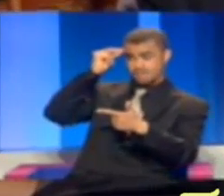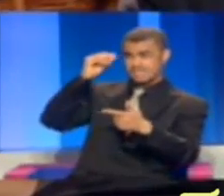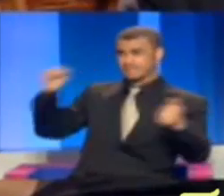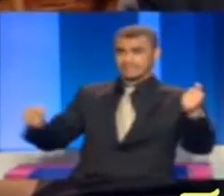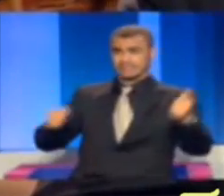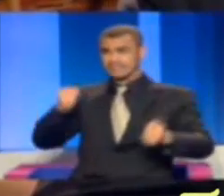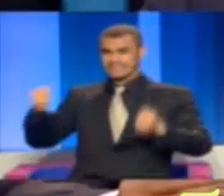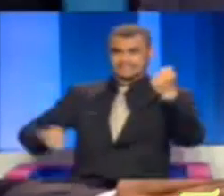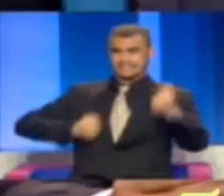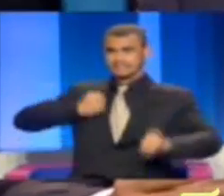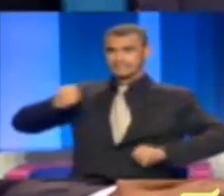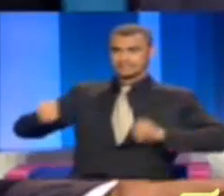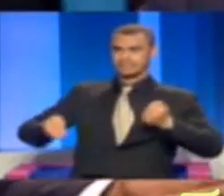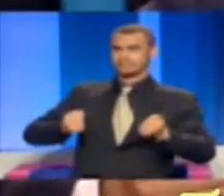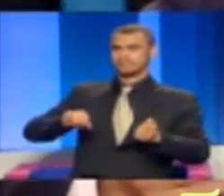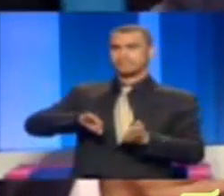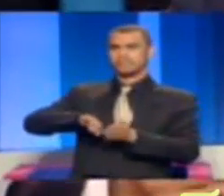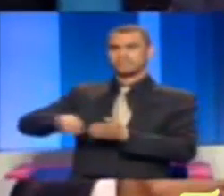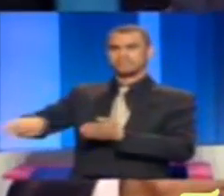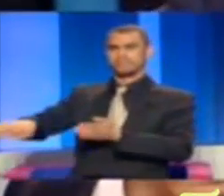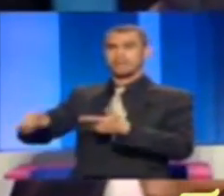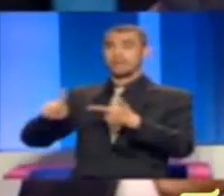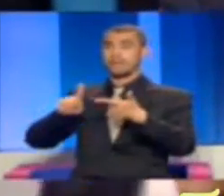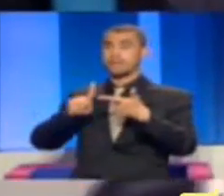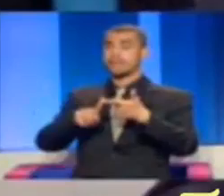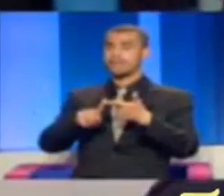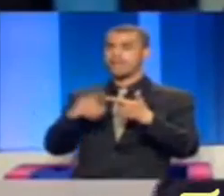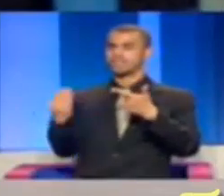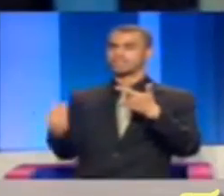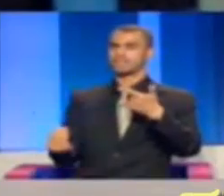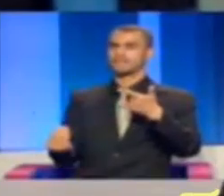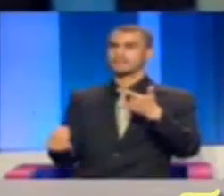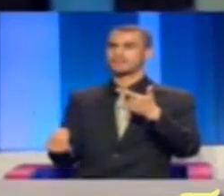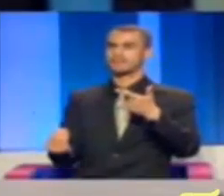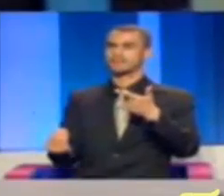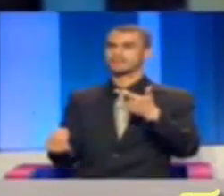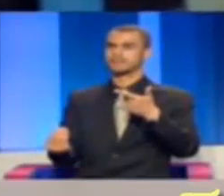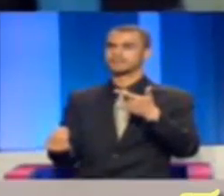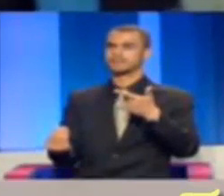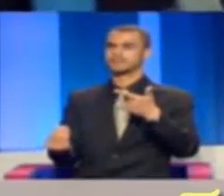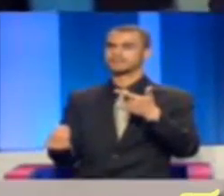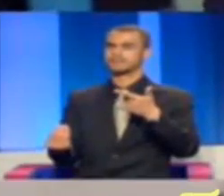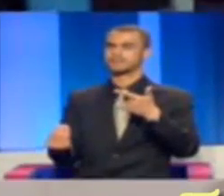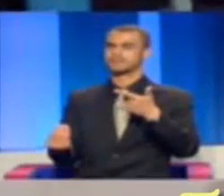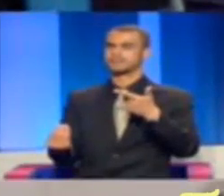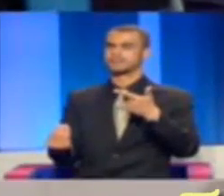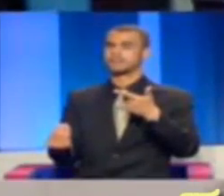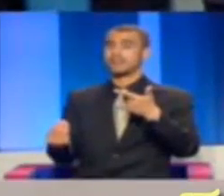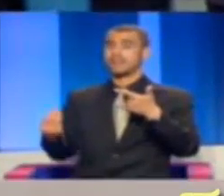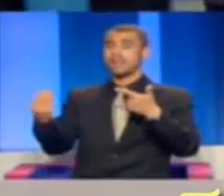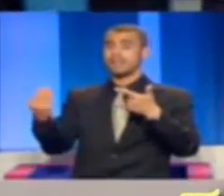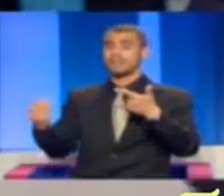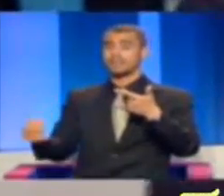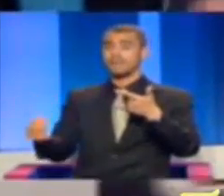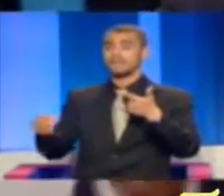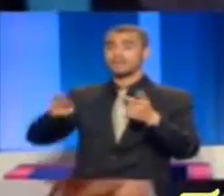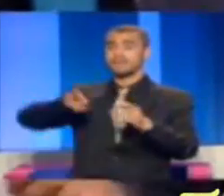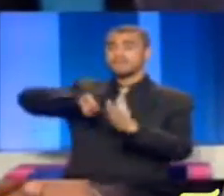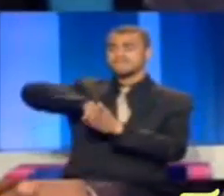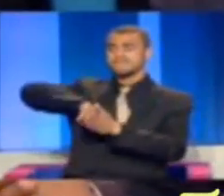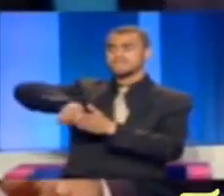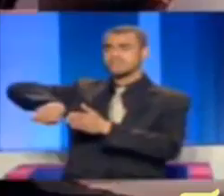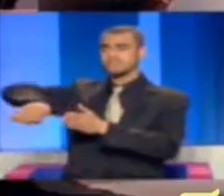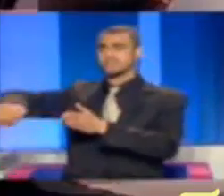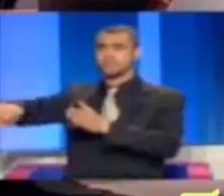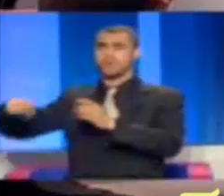معزول. العزله مرحله اخرى، المرحله الاخرى هي الطفل الذي تياخذ واحد الجهه وتجلس، لان